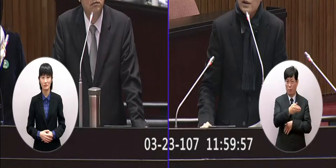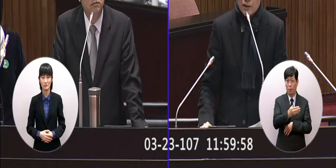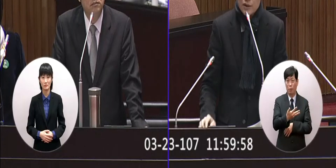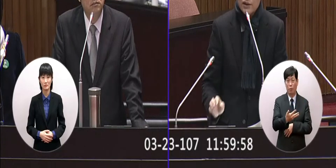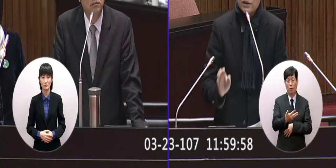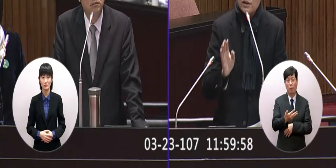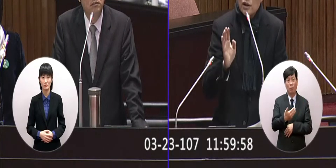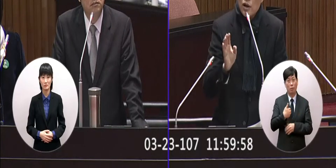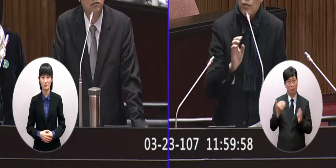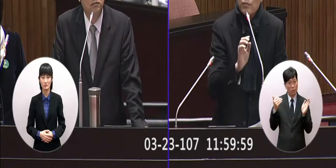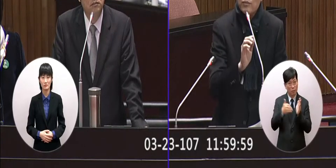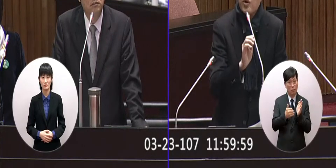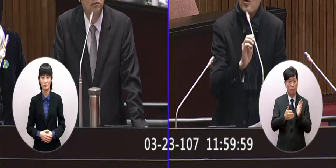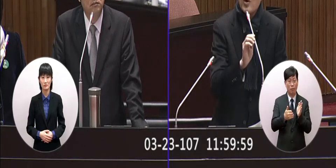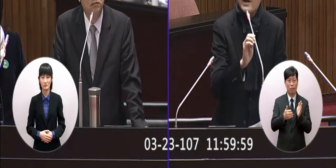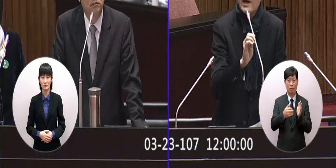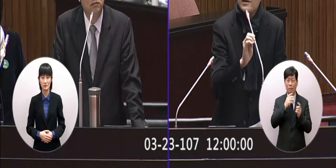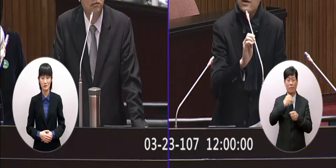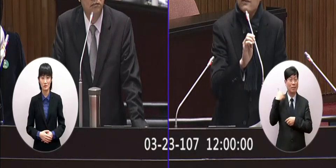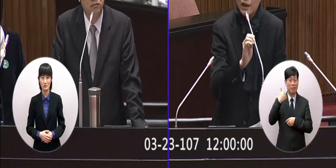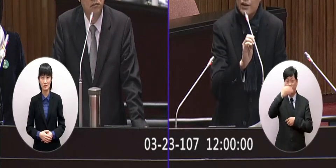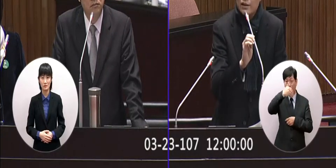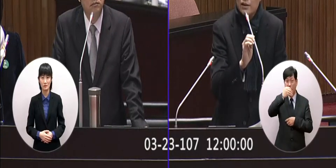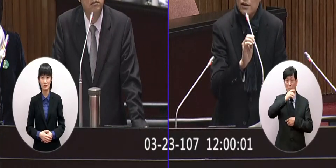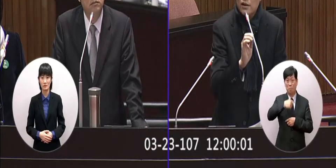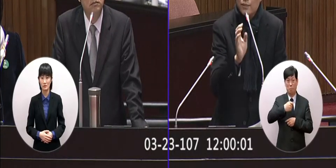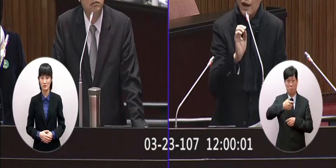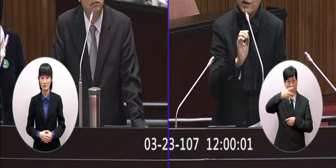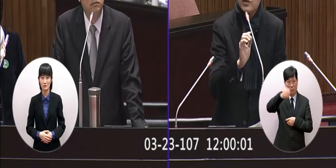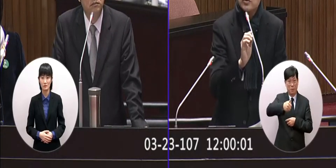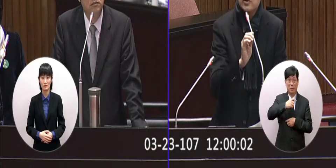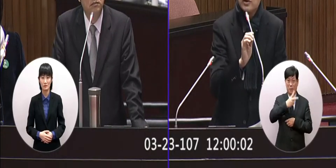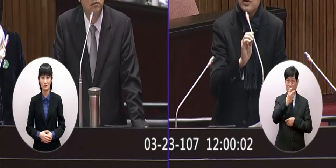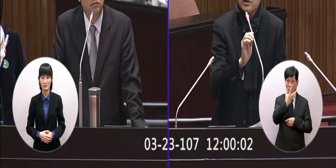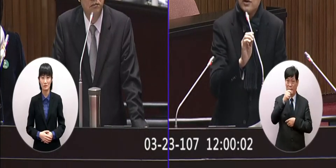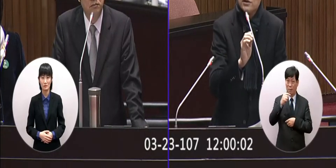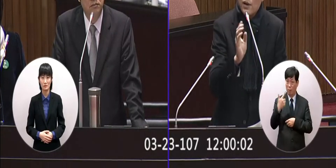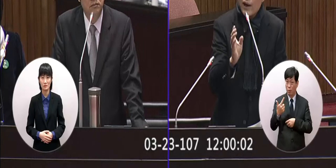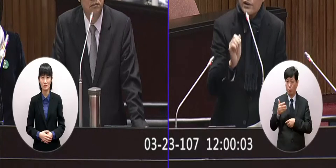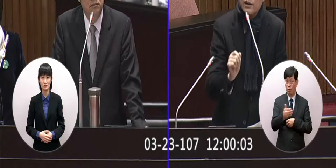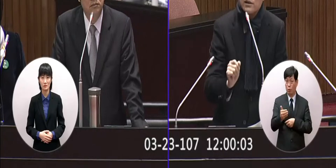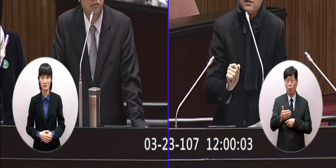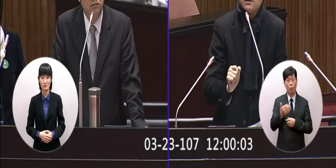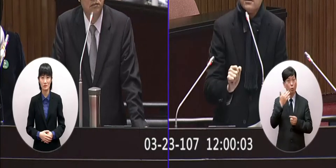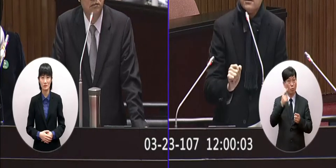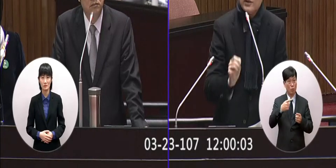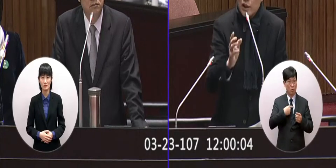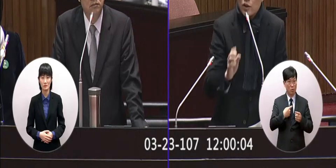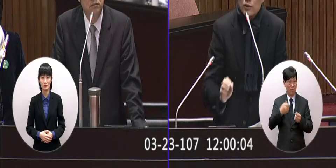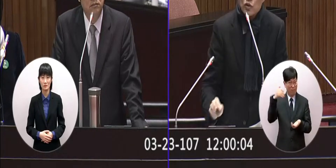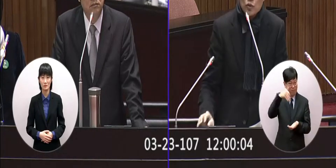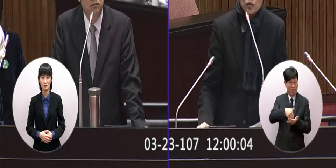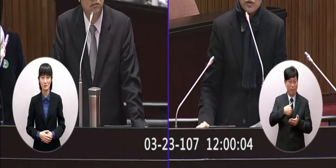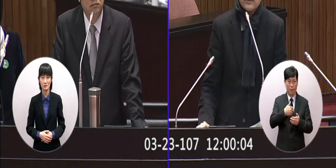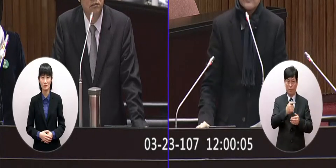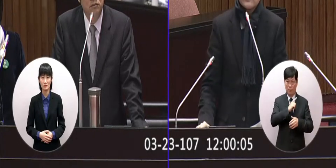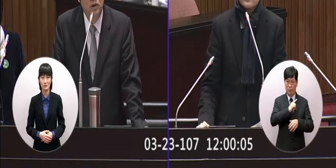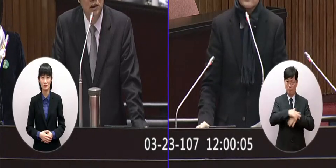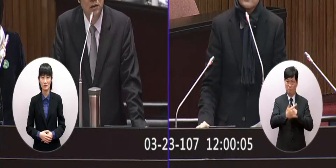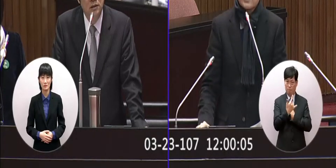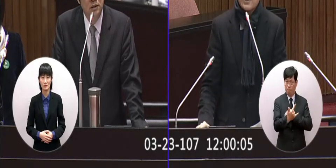29块了，接近了彭淮南的防线。28.6左右，这个防线，院长你会不会守